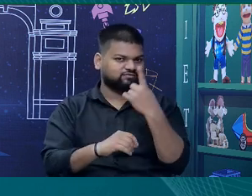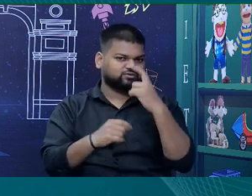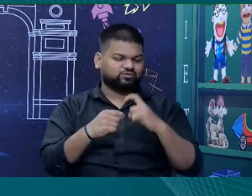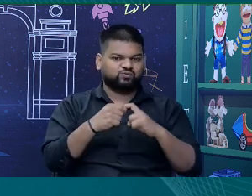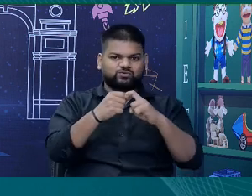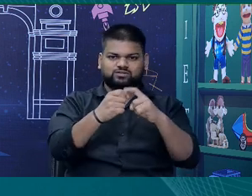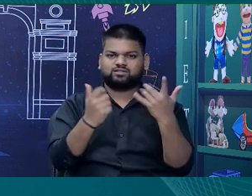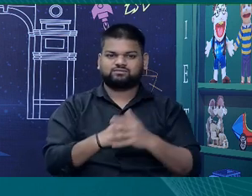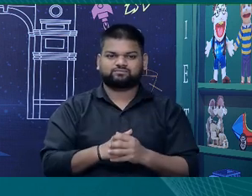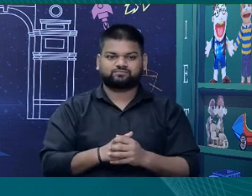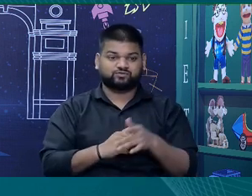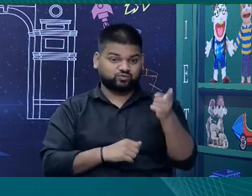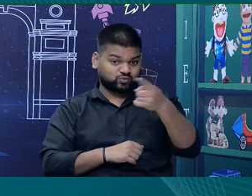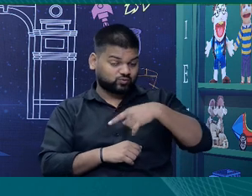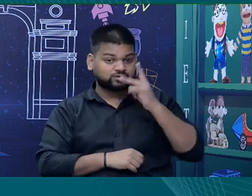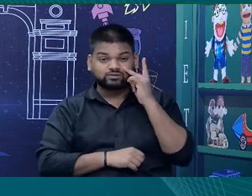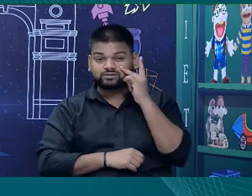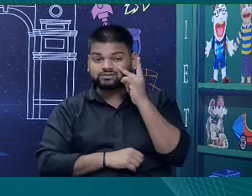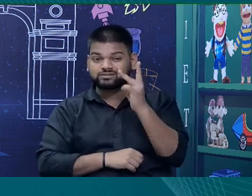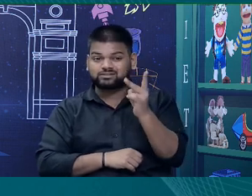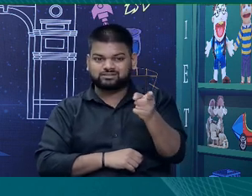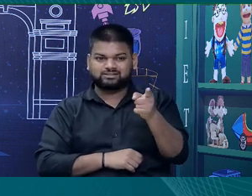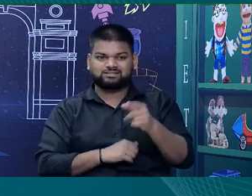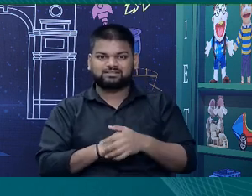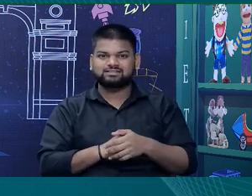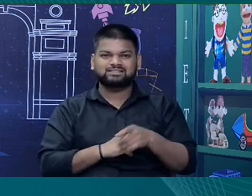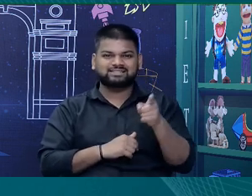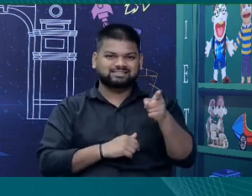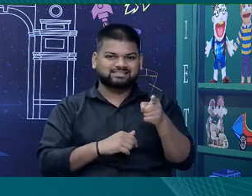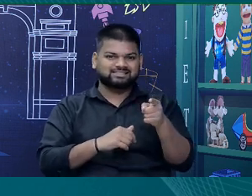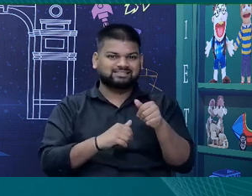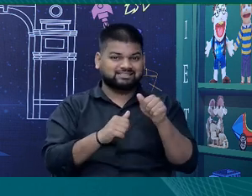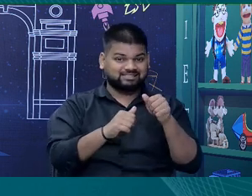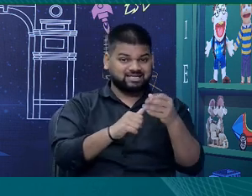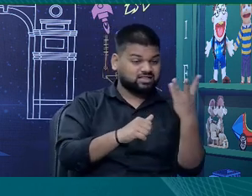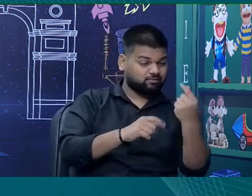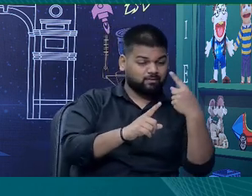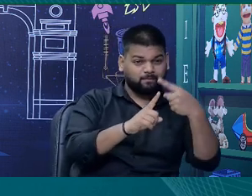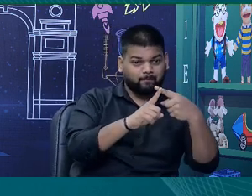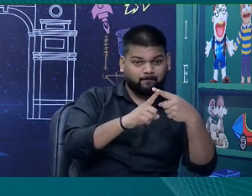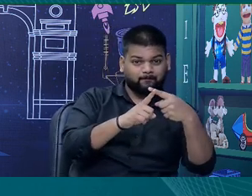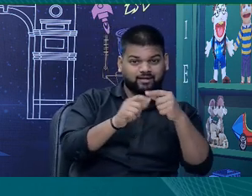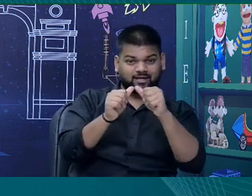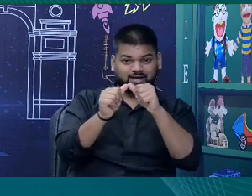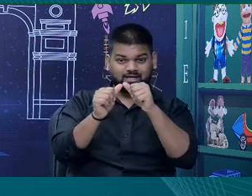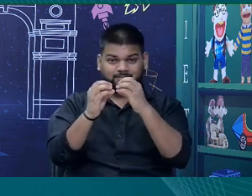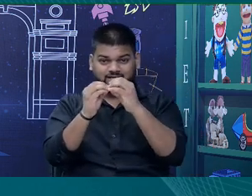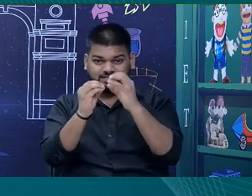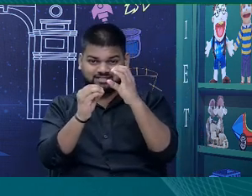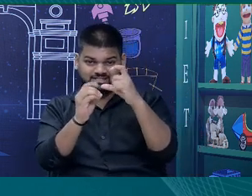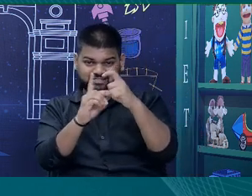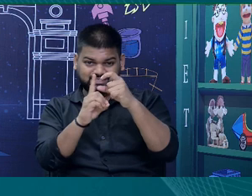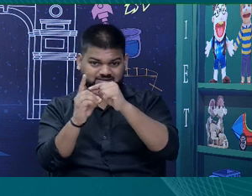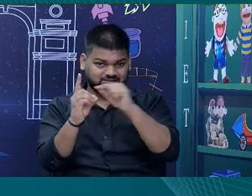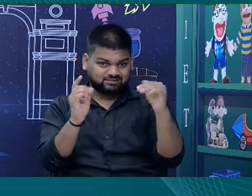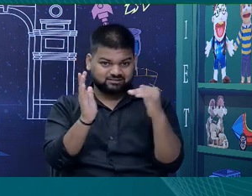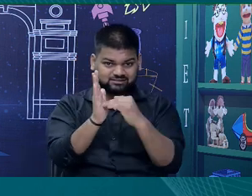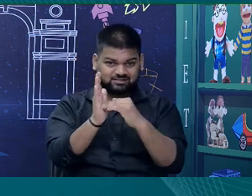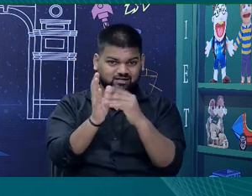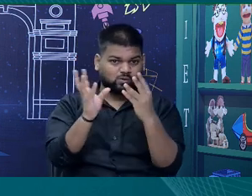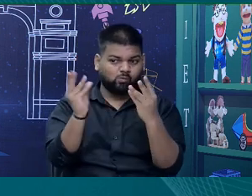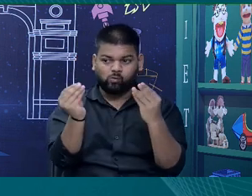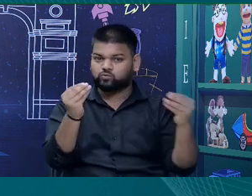आईडेंटिफाई डी फैक्टर्स इन डी फॉलोइंग अलजेब्राइक एक्सप्रेशंस ए है 7x + 2y बी है आपके पास - 4ab